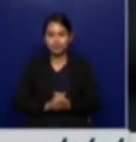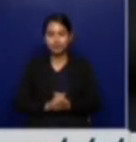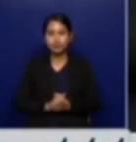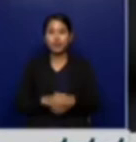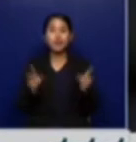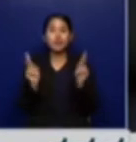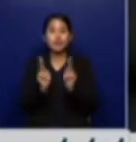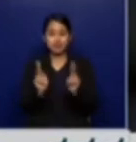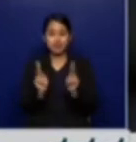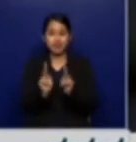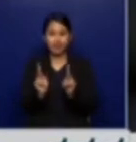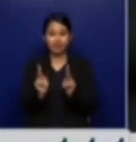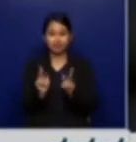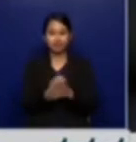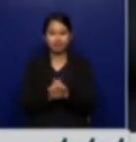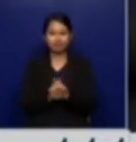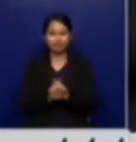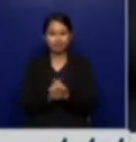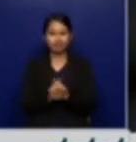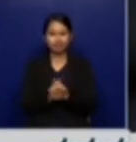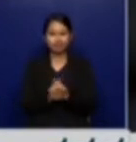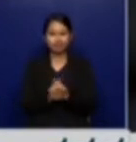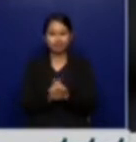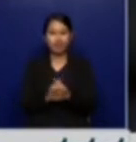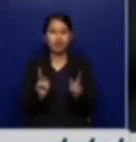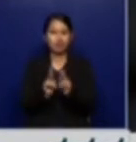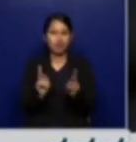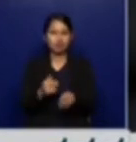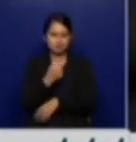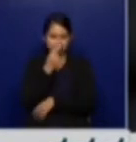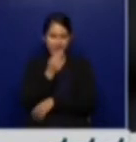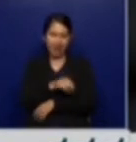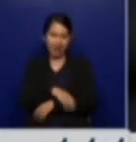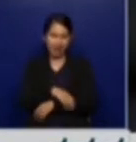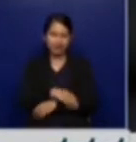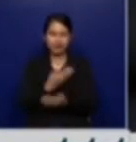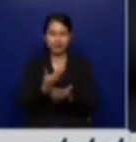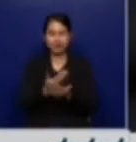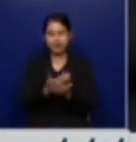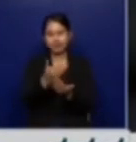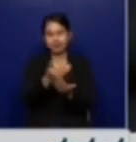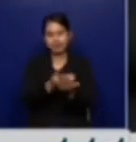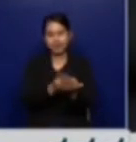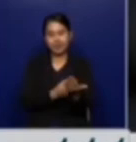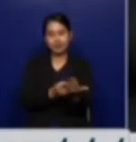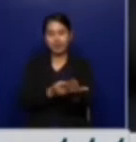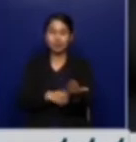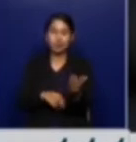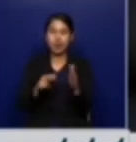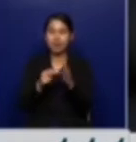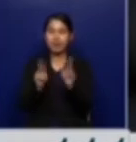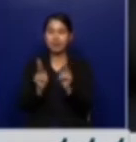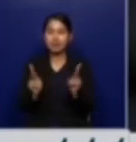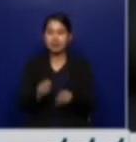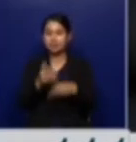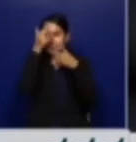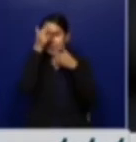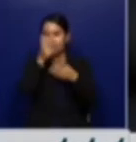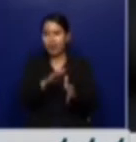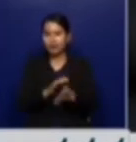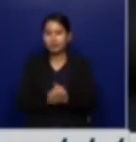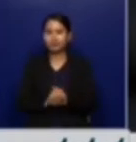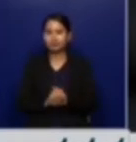การเองถึงขั้นนี้ถ้าตัวเลขเป็นอย่างนี้ผมก็บอกว่ากรรมาธิการเองไม่ได้ใส่ใจไม่ได้สน